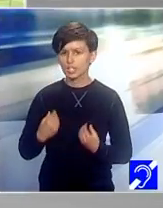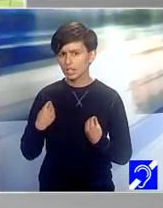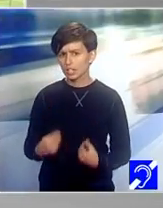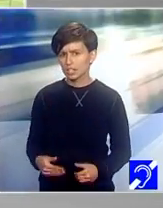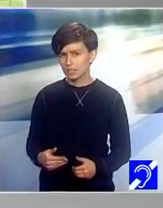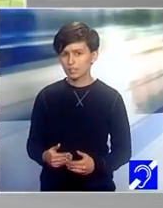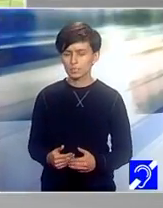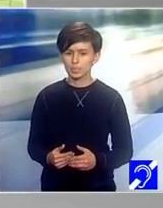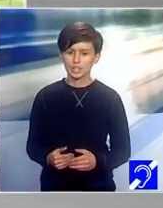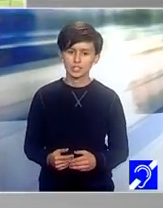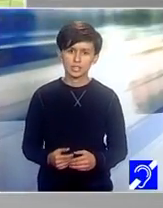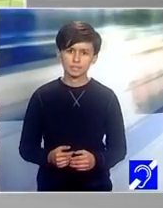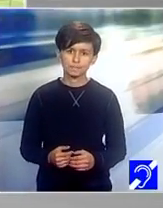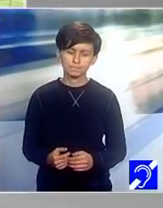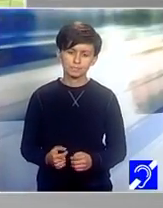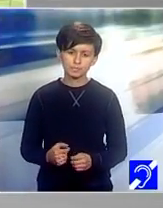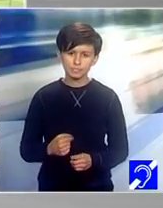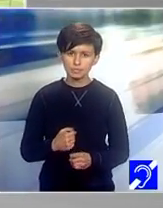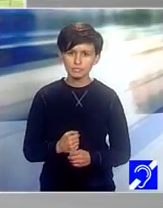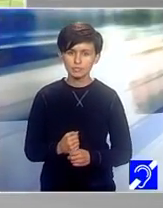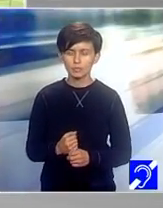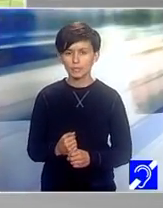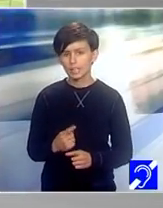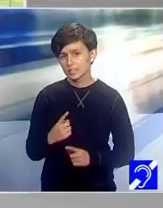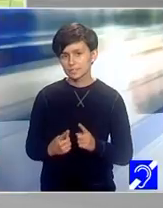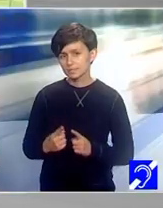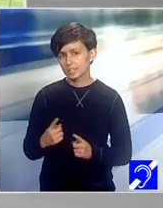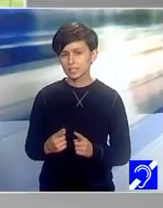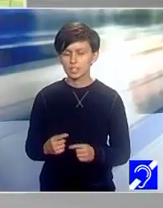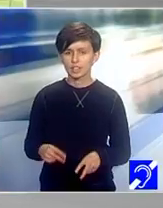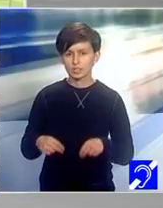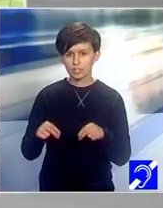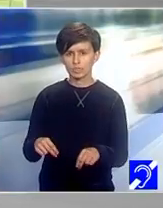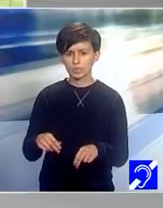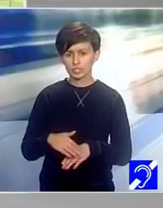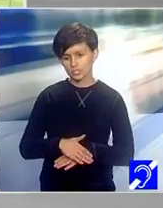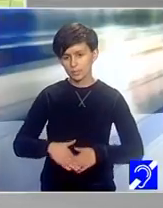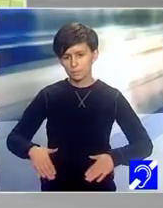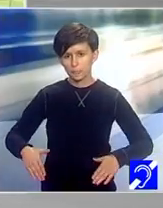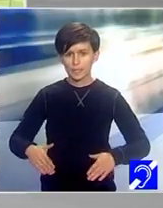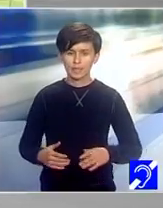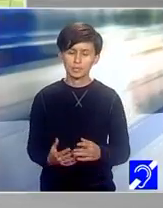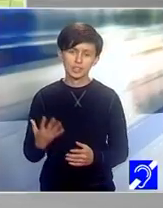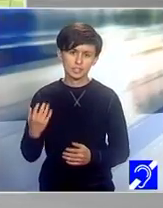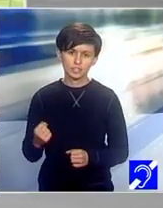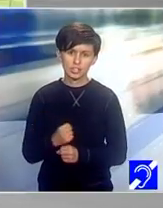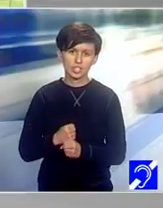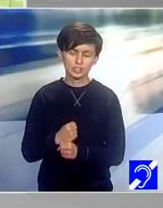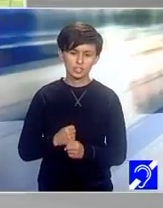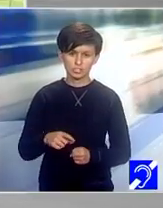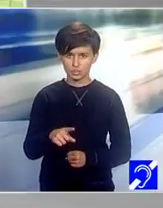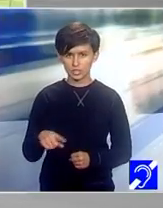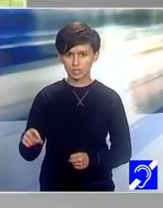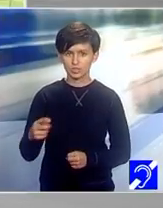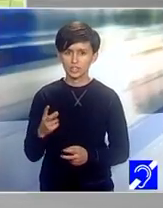previne de hazardări și poate calea spre succes. Dacă ar fi să ajungem la baraj, Din ce ați studiat, ați văzut valoarea